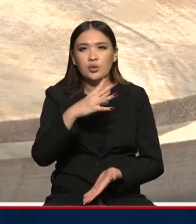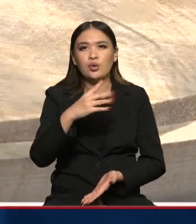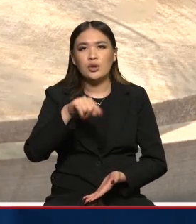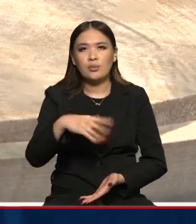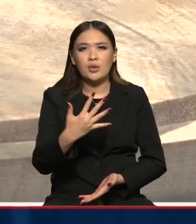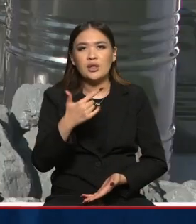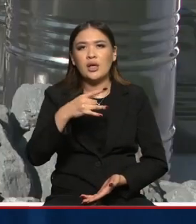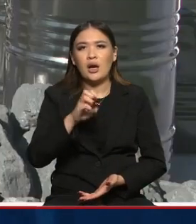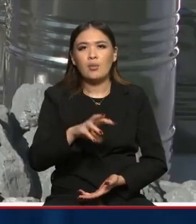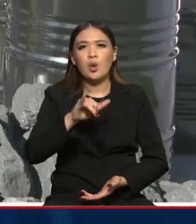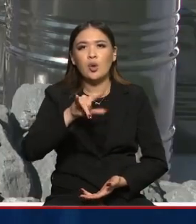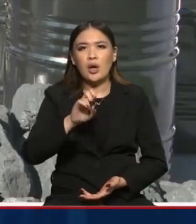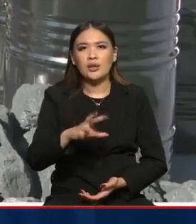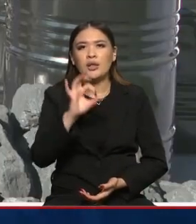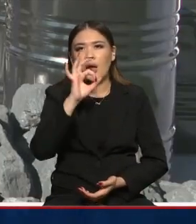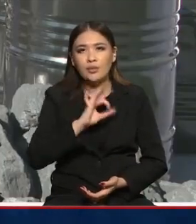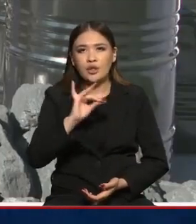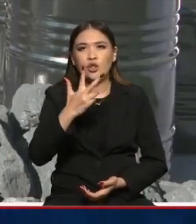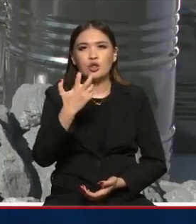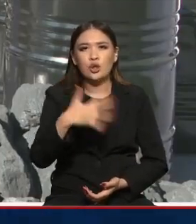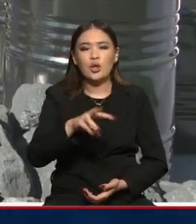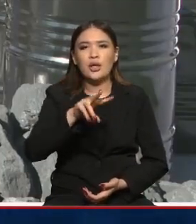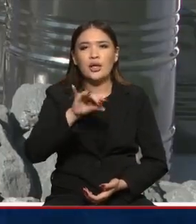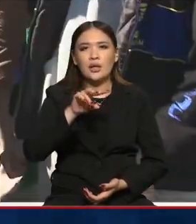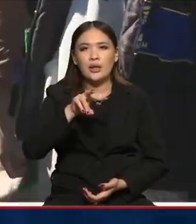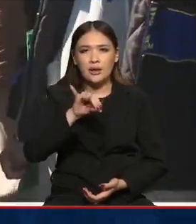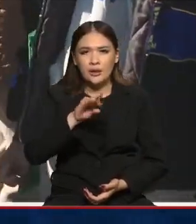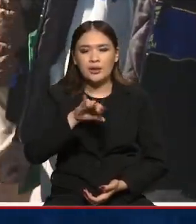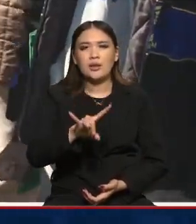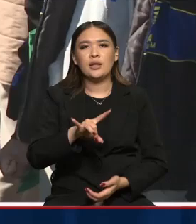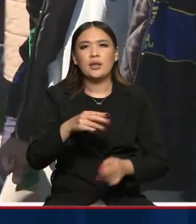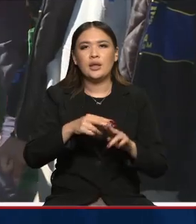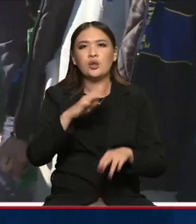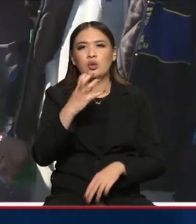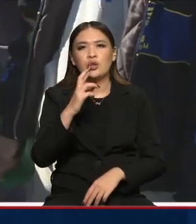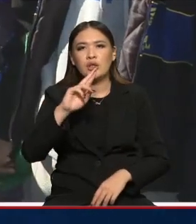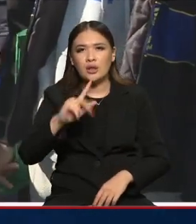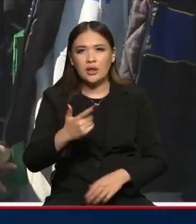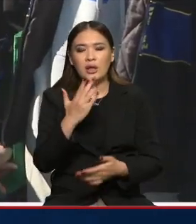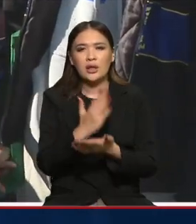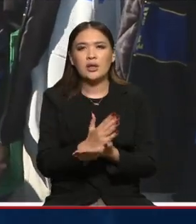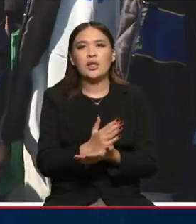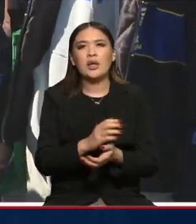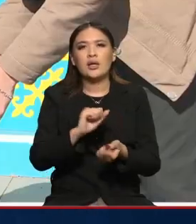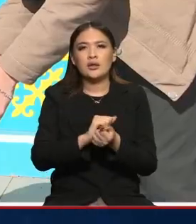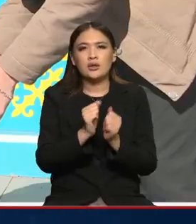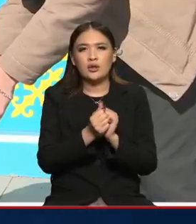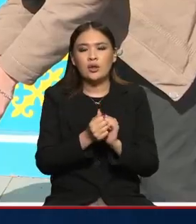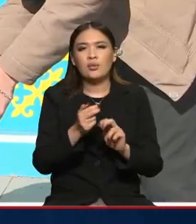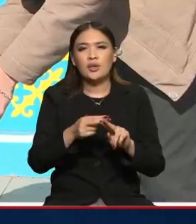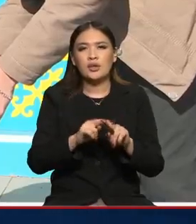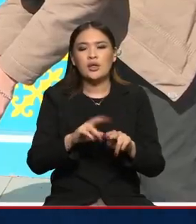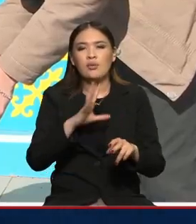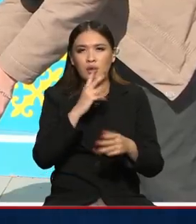уран таблеткасы, 350 литр мұнайы бар бөшкелер және салмағы 400 келі болатын тас көмір салынған стенд